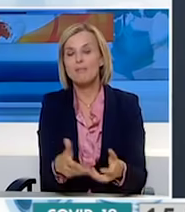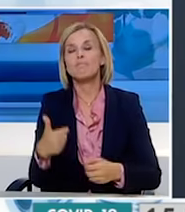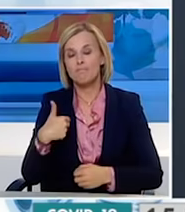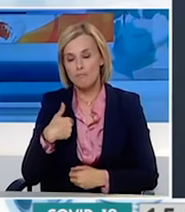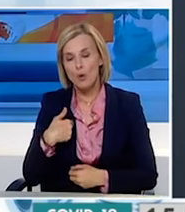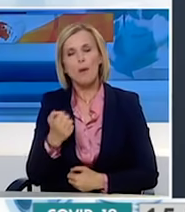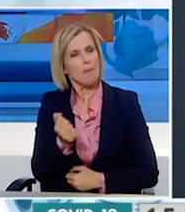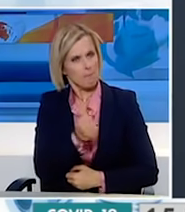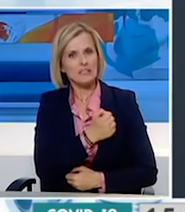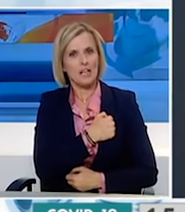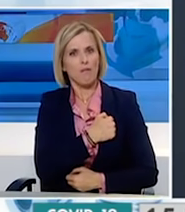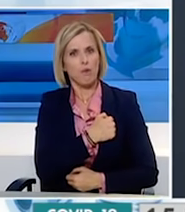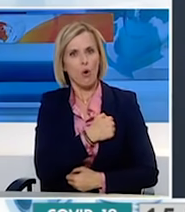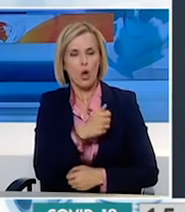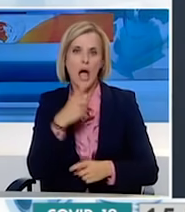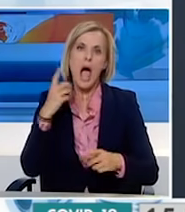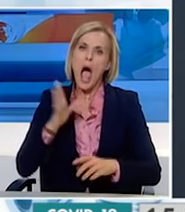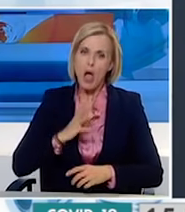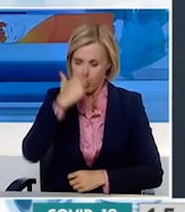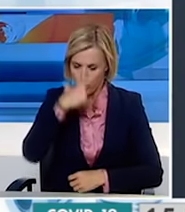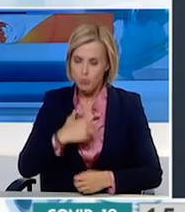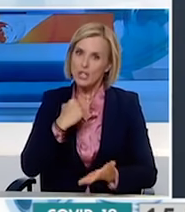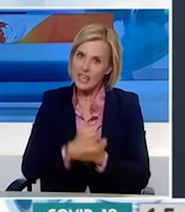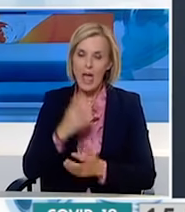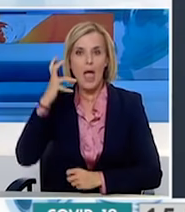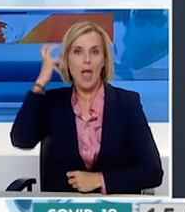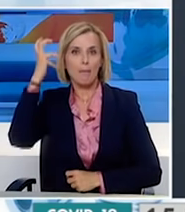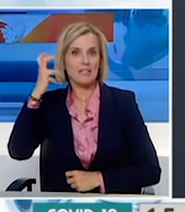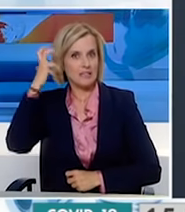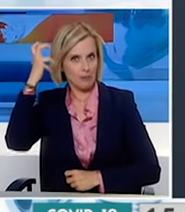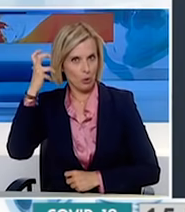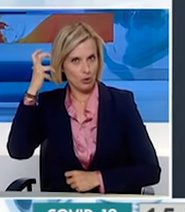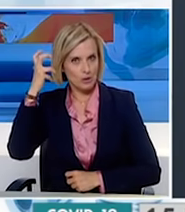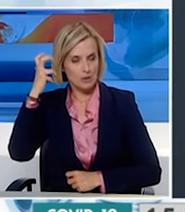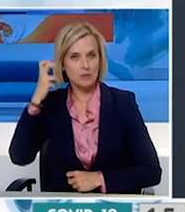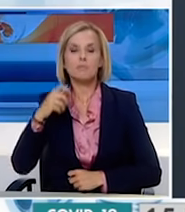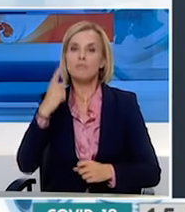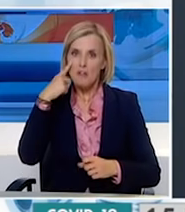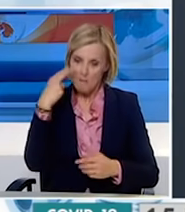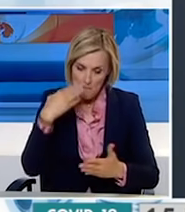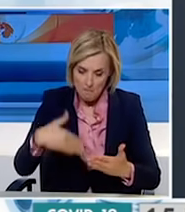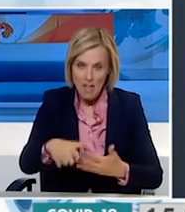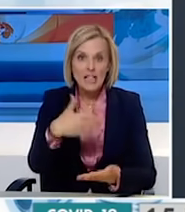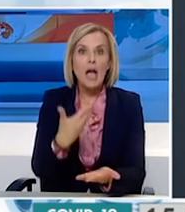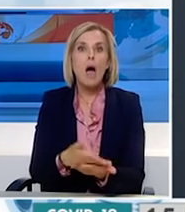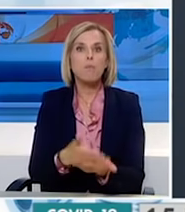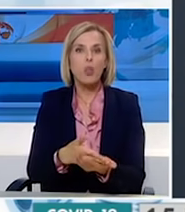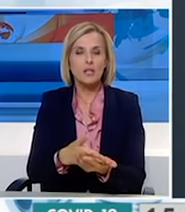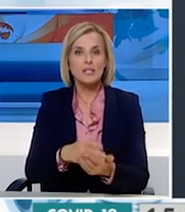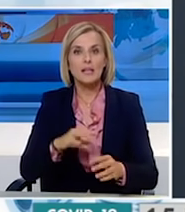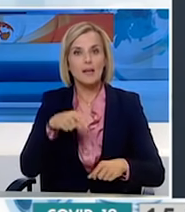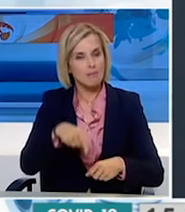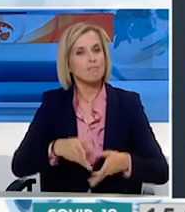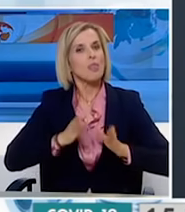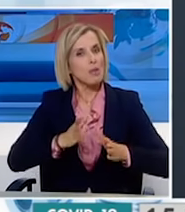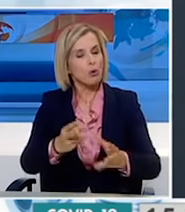αίσθηση, που είναι επιστημονική αίσθηση, δεν είναι διαίσθηση, και ήδη αποδεικνύεται από κάποια αρχικά δεδομένα για την περίοδο της γρήπης αυτή τη χρονιά, πως